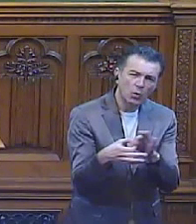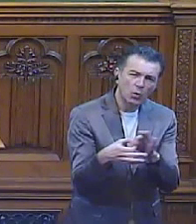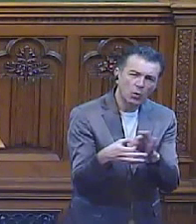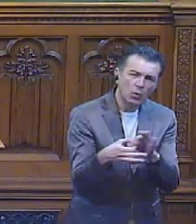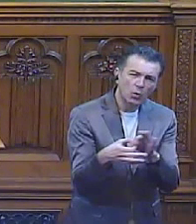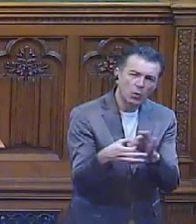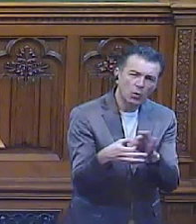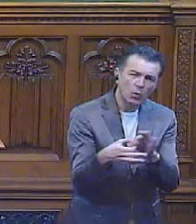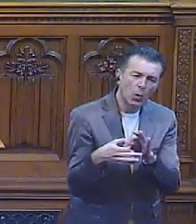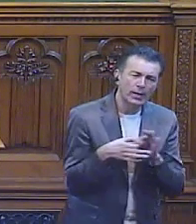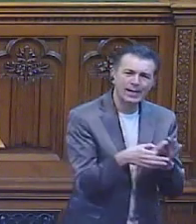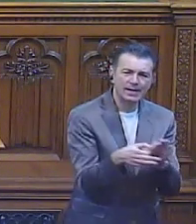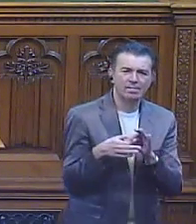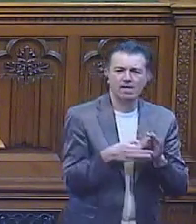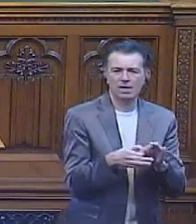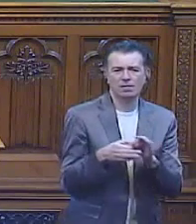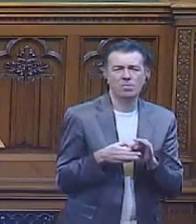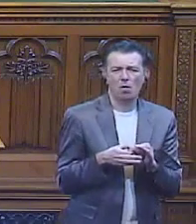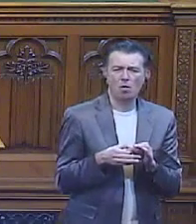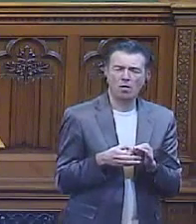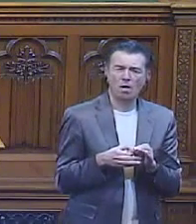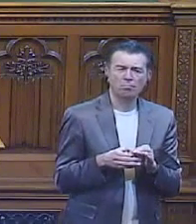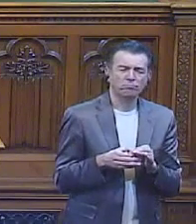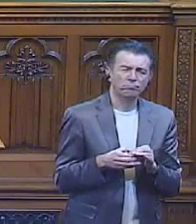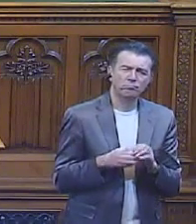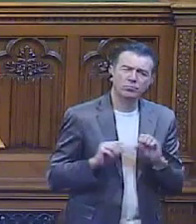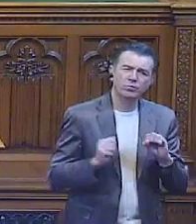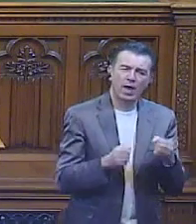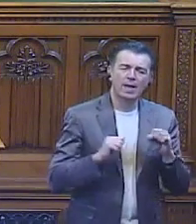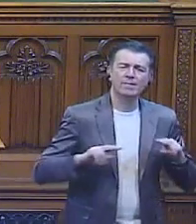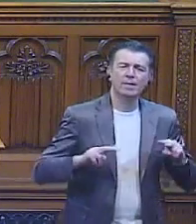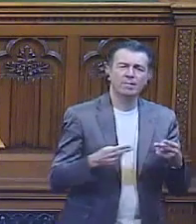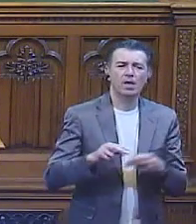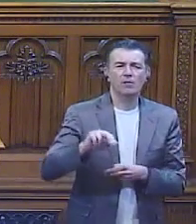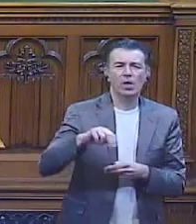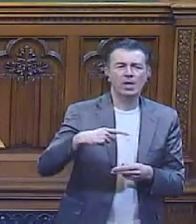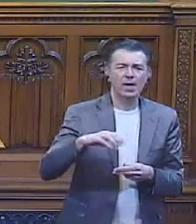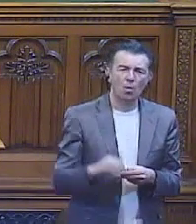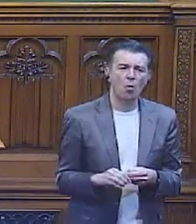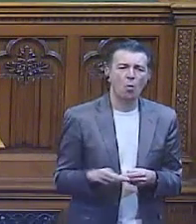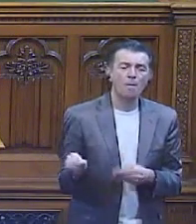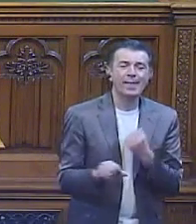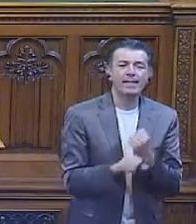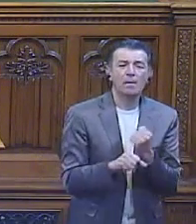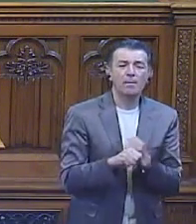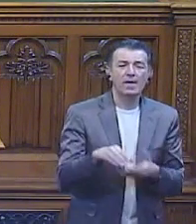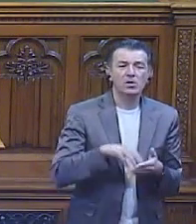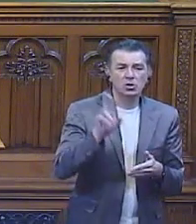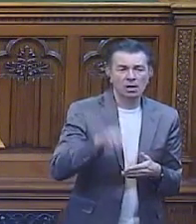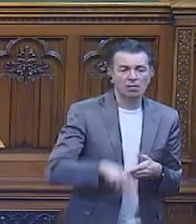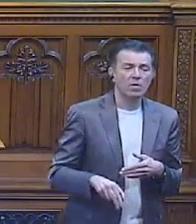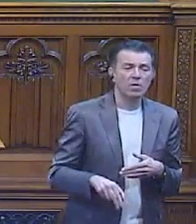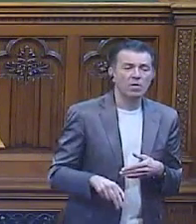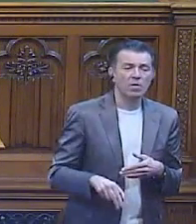die Hilfsorganisationen, Einsatzkräfte, NGOs, die Mitarbeiterinnen der Stadt Wien, aber der